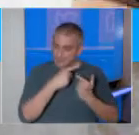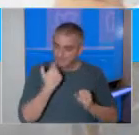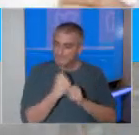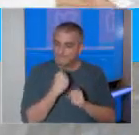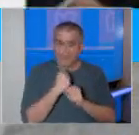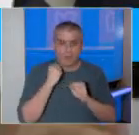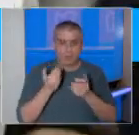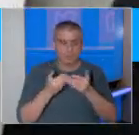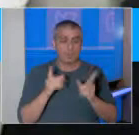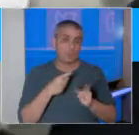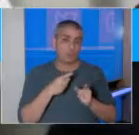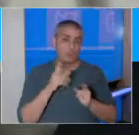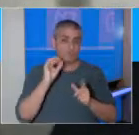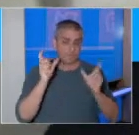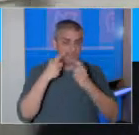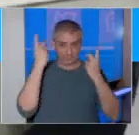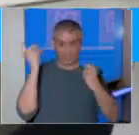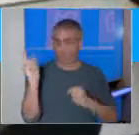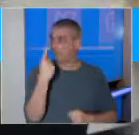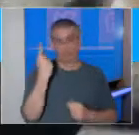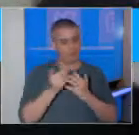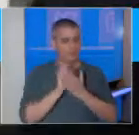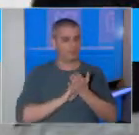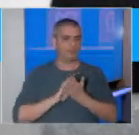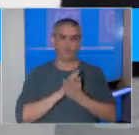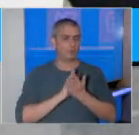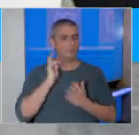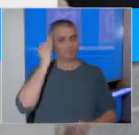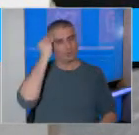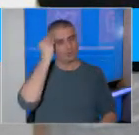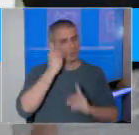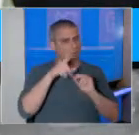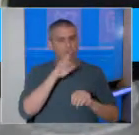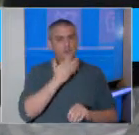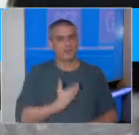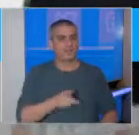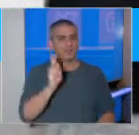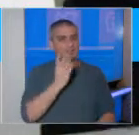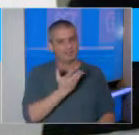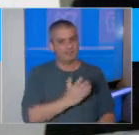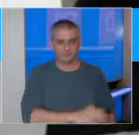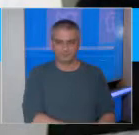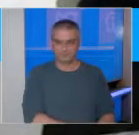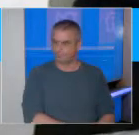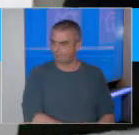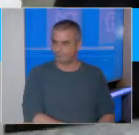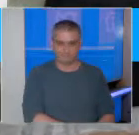פעלו, נפתחו, ושל המגזר הכללי לא נפתחו. אז מה אפשר ללמוד מההודעה הזו של הרב קניבסקי?